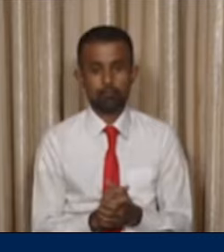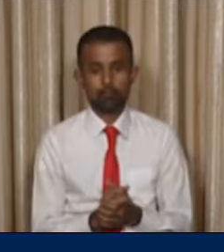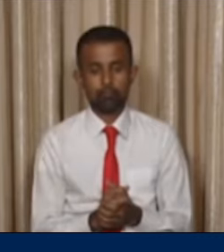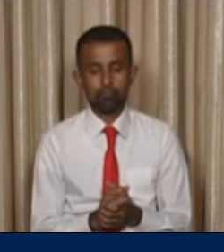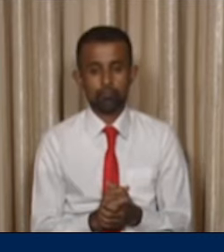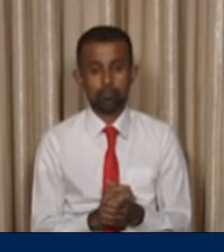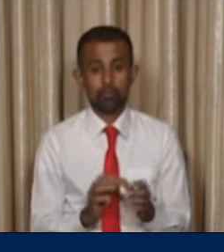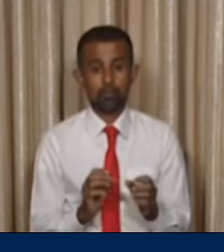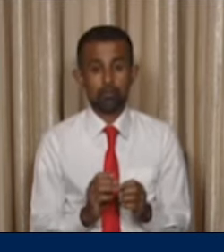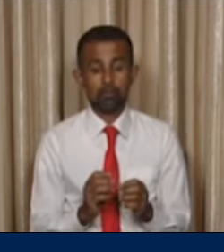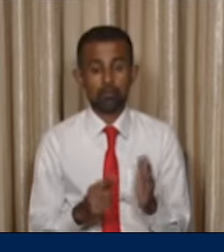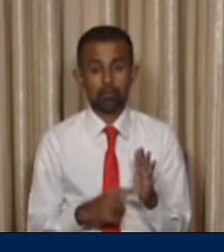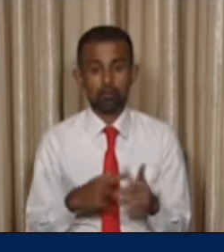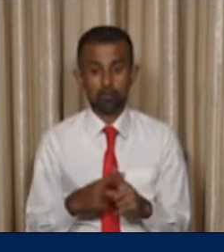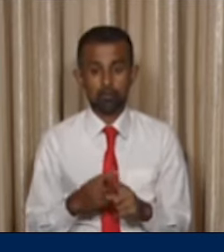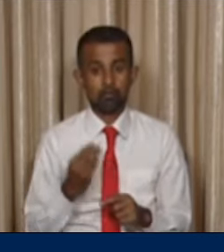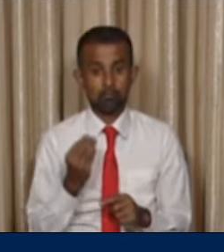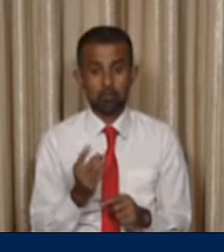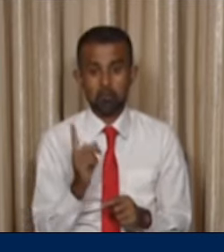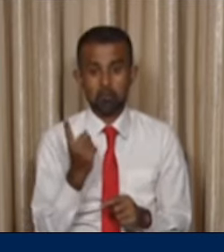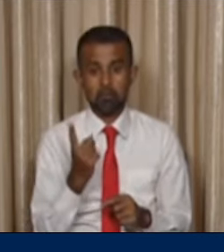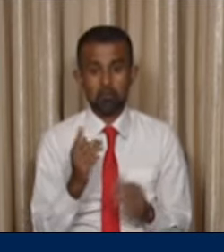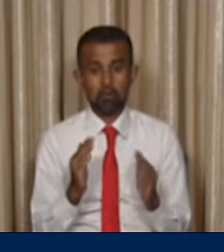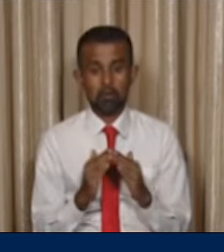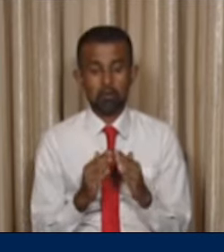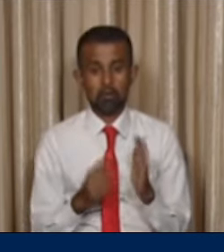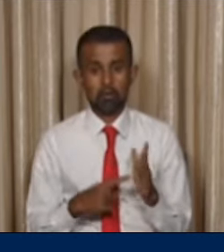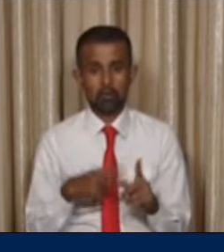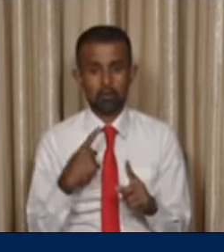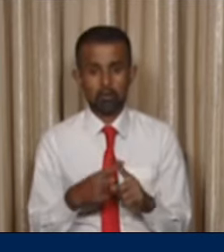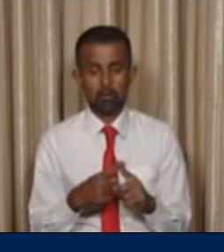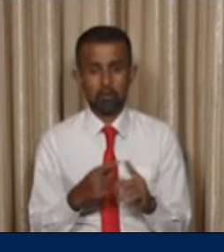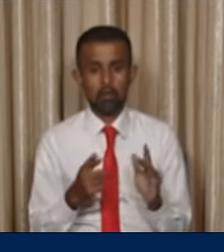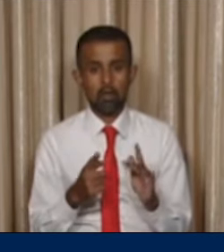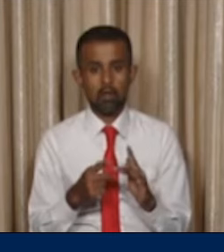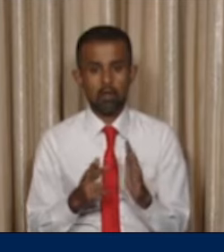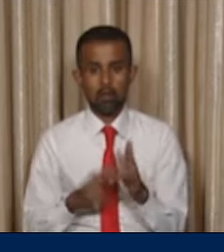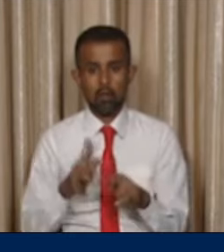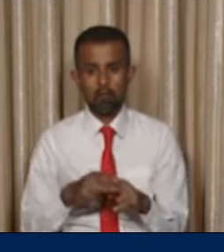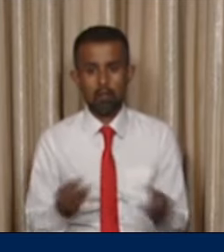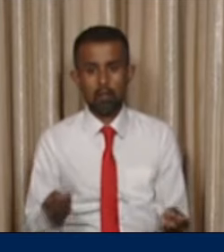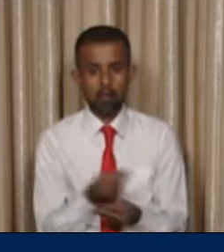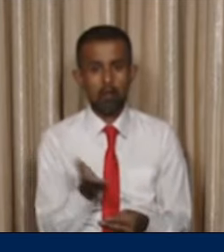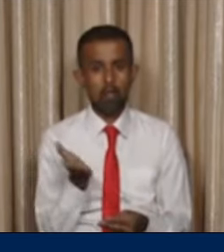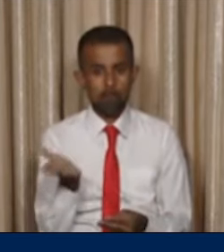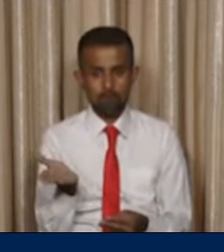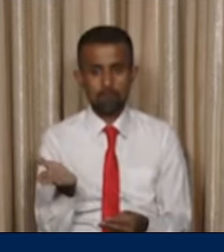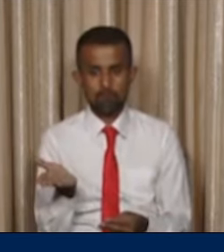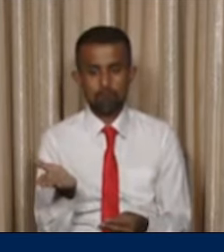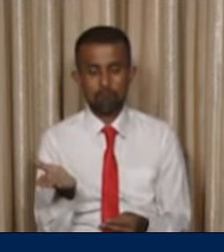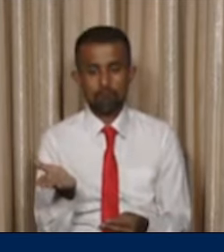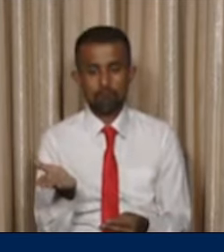මේක ගහනවා කියලා පළවෙනි නිවාසයටත් ගහනවා කියලා IMF එග්‍රීමෙන්ට් එකේ තියෙනවා. මෙන්න මෙහෙමයි තියෙන්නේ.